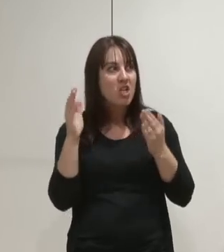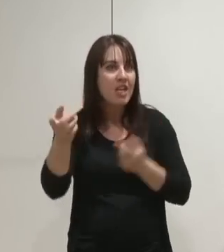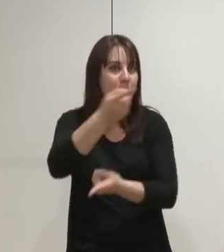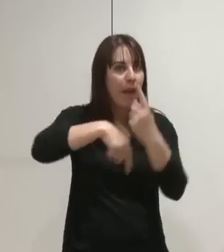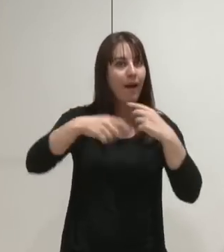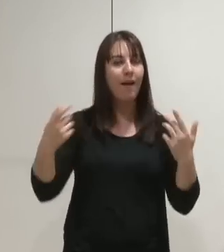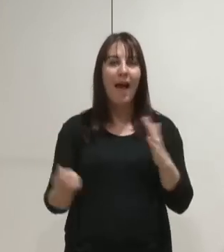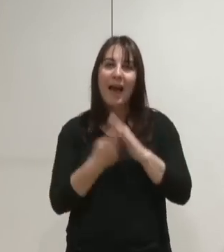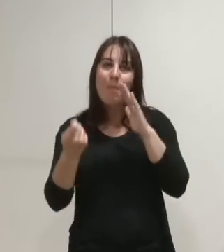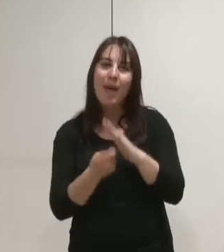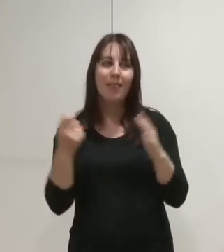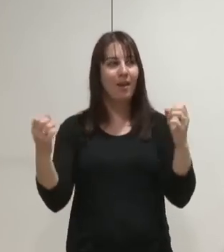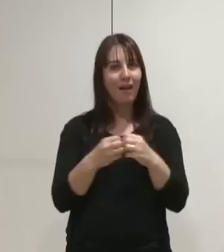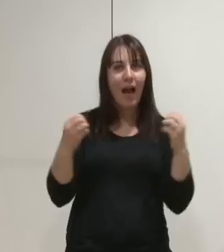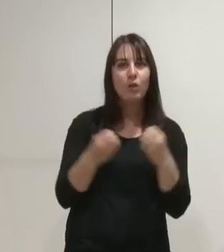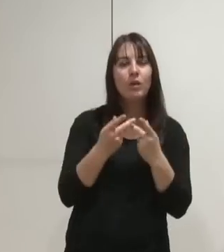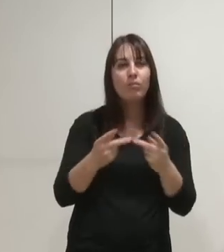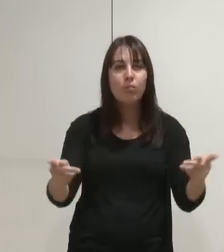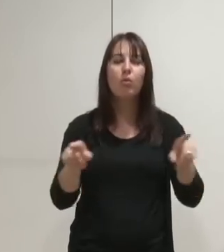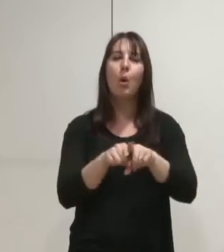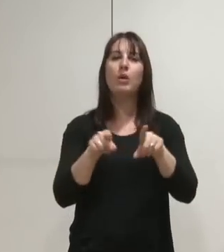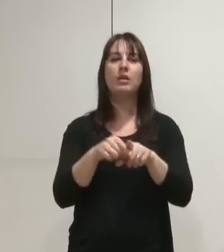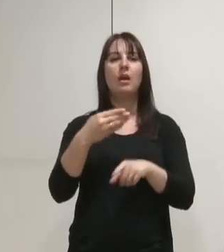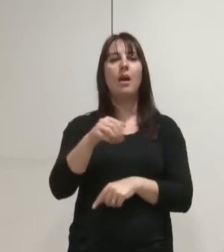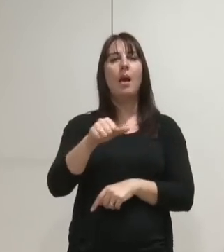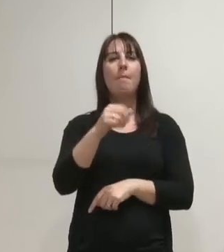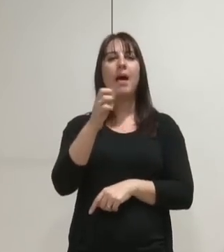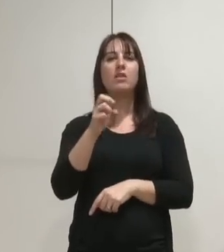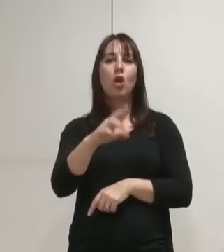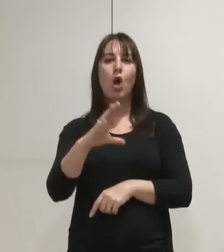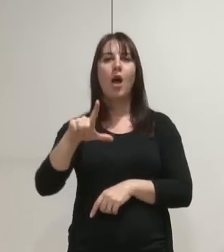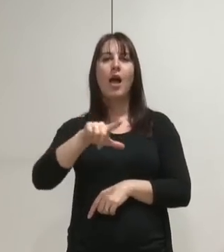répétitions publité gratu au mastercl et autres